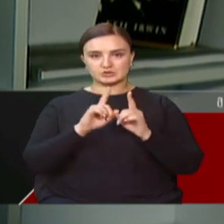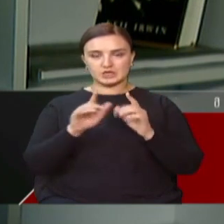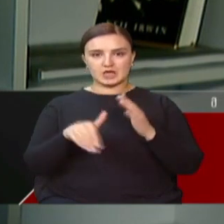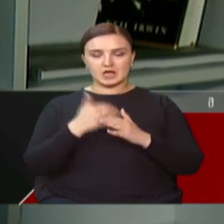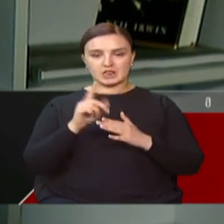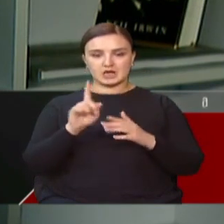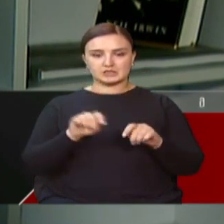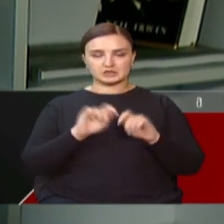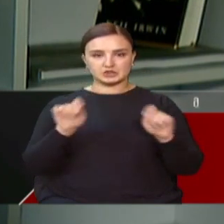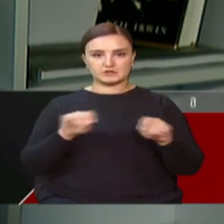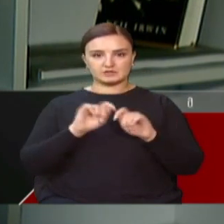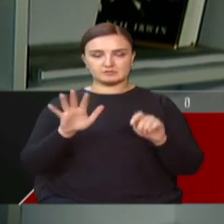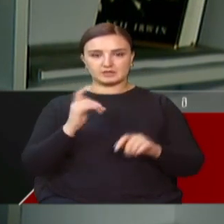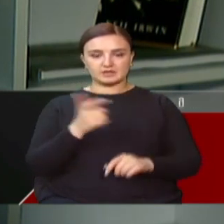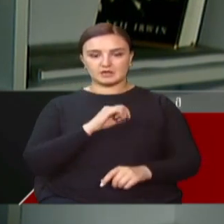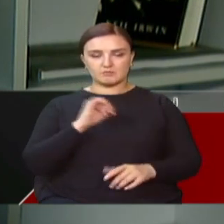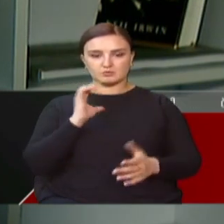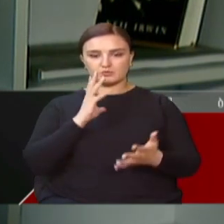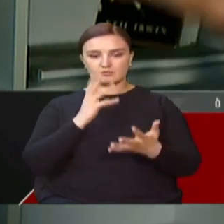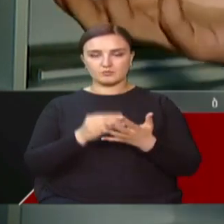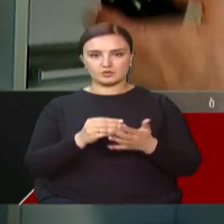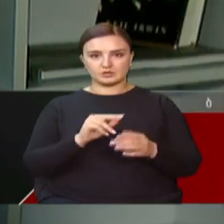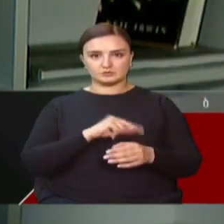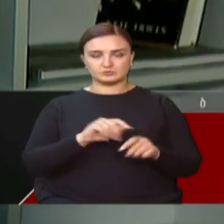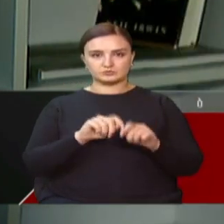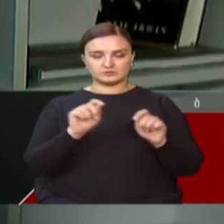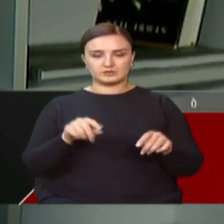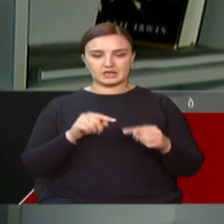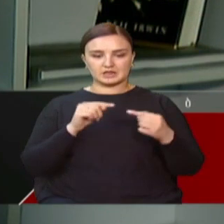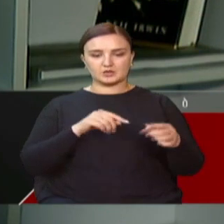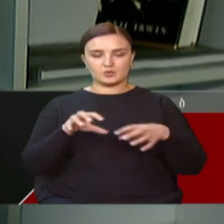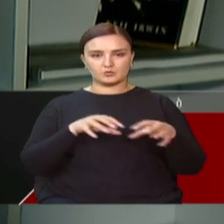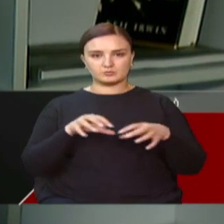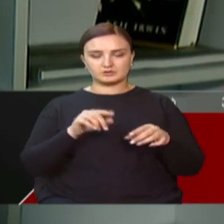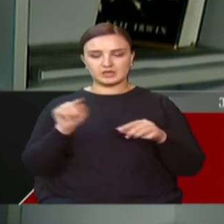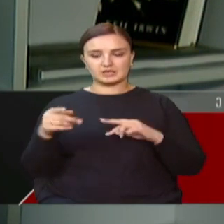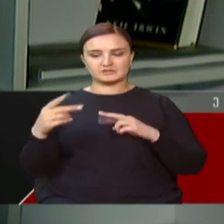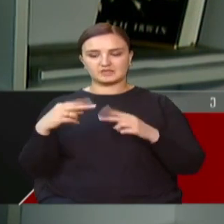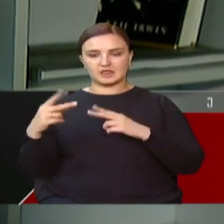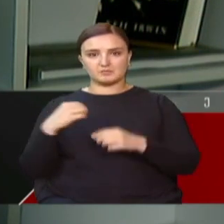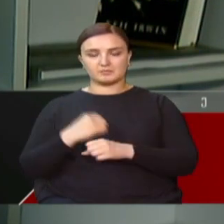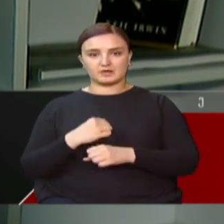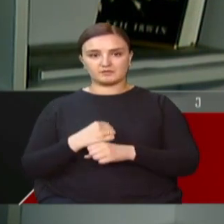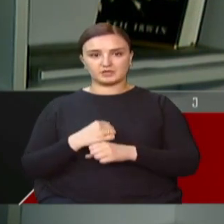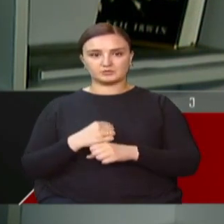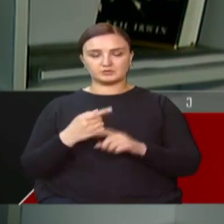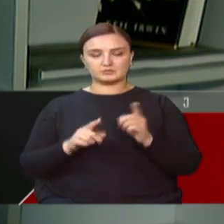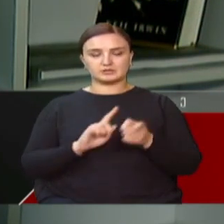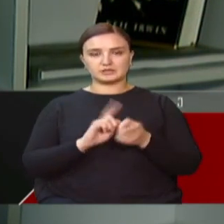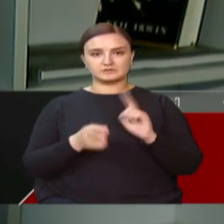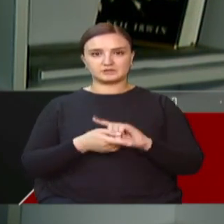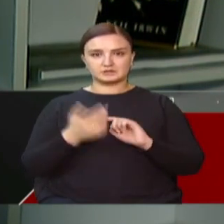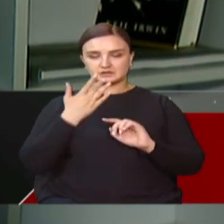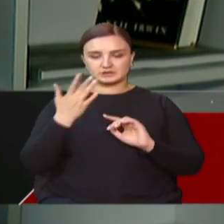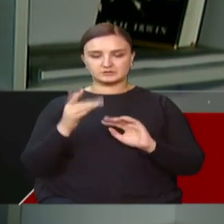ინსტიტუციებს შევქმნით რომლებიც დამოუკიდებლად იმუშავებენ იქ რაღაც ანტიკორუფციული ის აქეთ რაღაცა ცვლილებები განახორციელეთ ამის ნაცვლად რომ